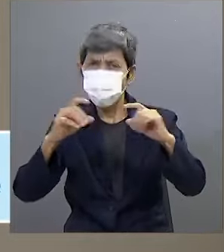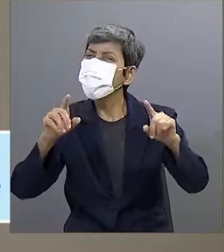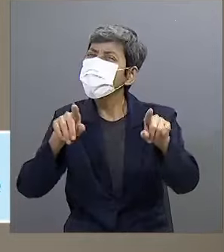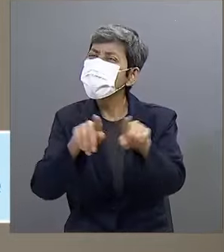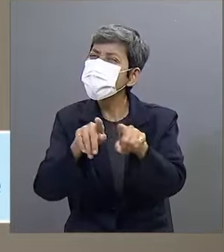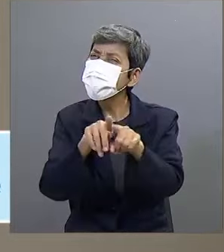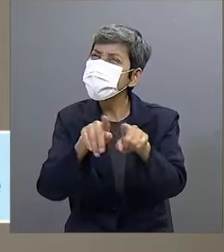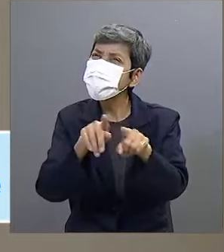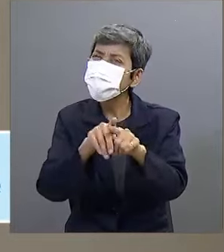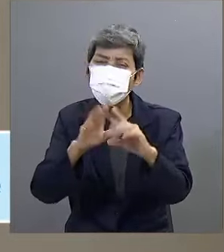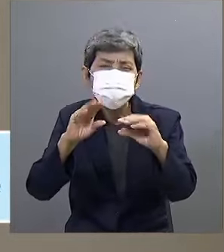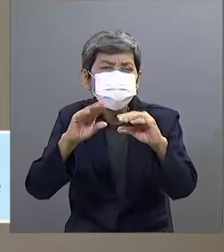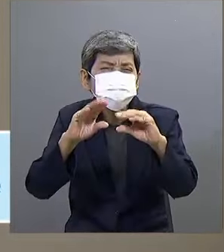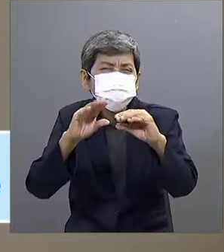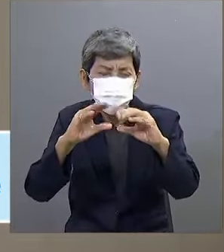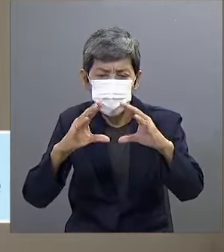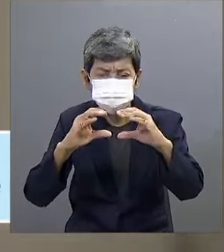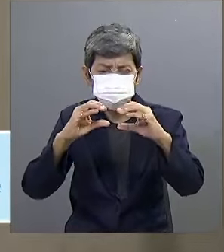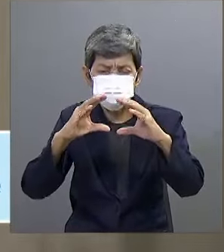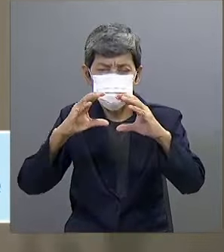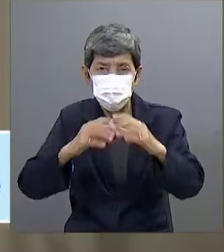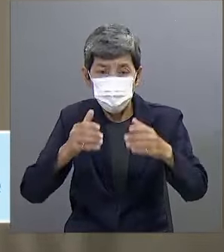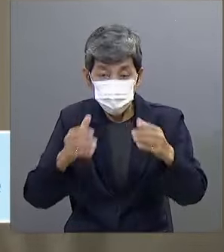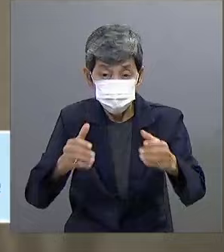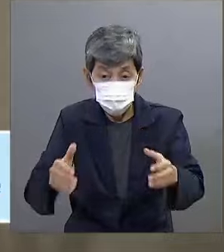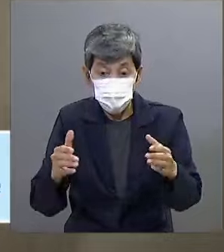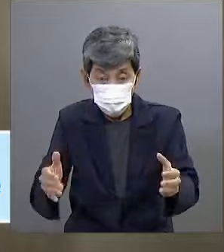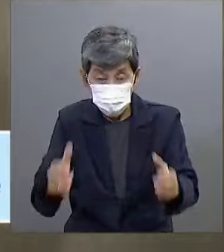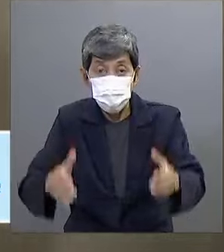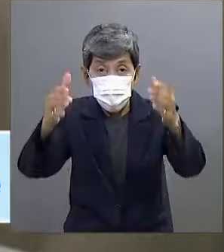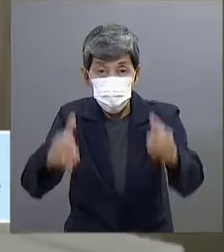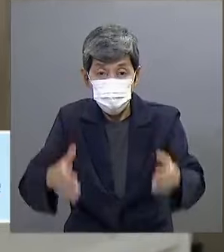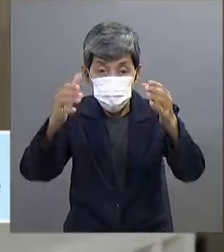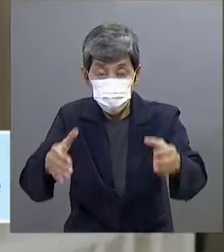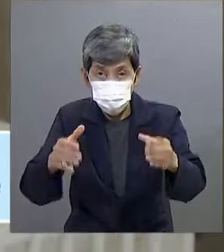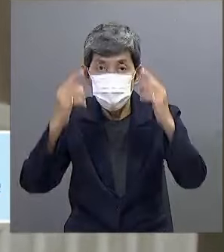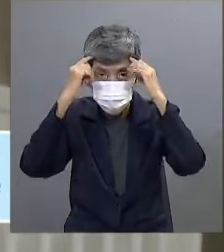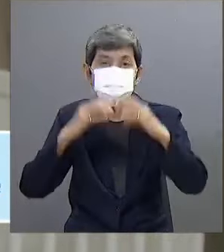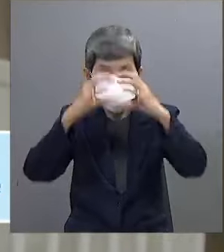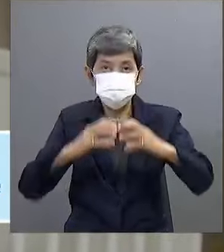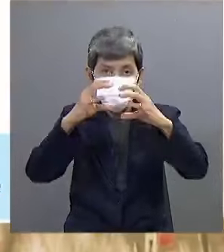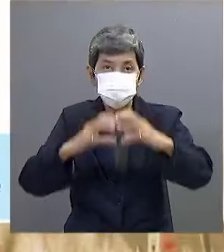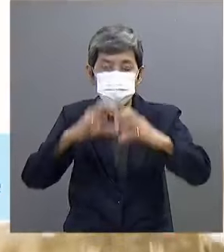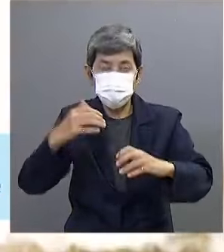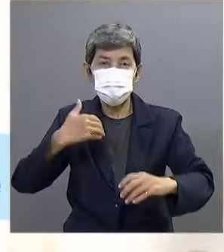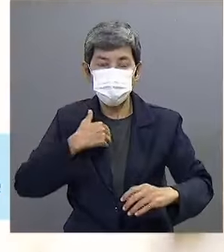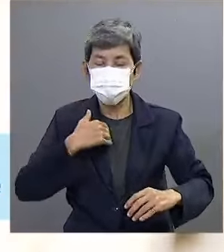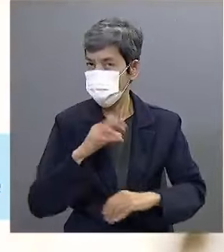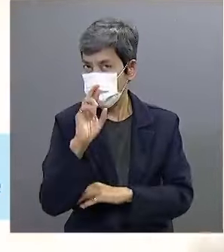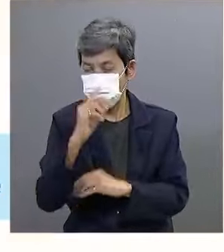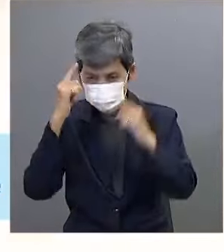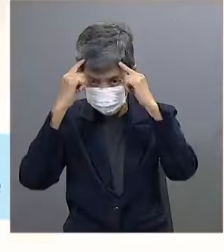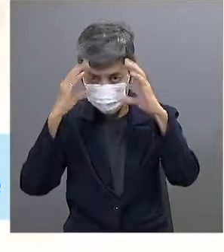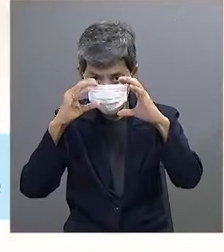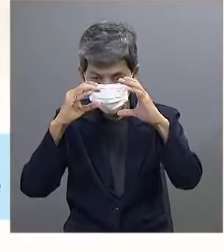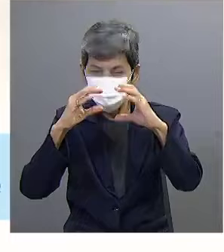ลี่นะคะทีนี้พอเราเขย่าเสร็จนะคะมันจะมีแรงกระชากเกิดขึ้นนะคะเพราะฉะนั้น1คือเนื้อสมองช้ำอย่